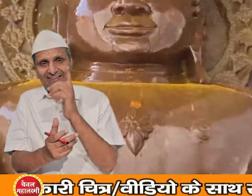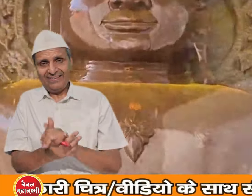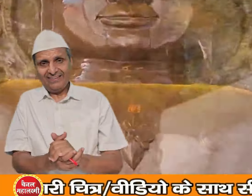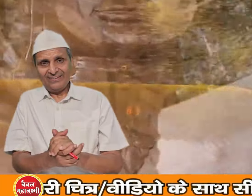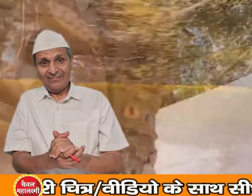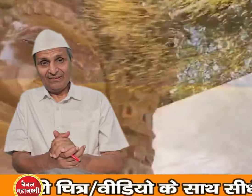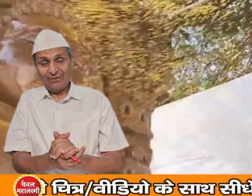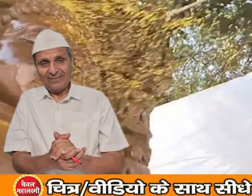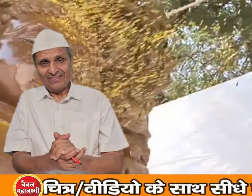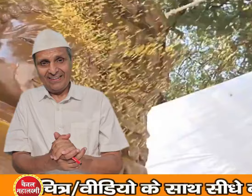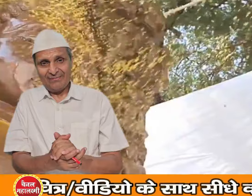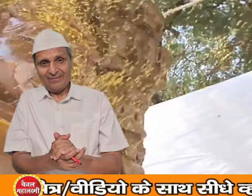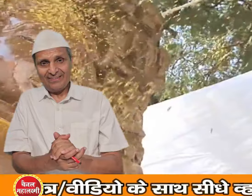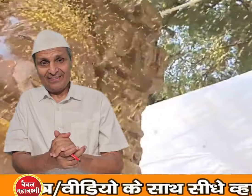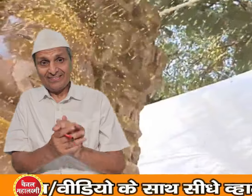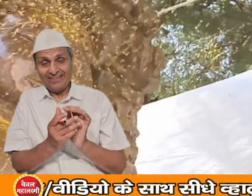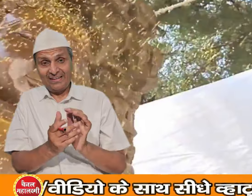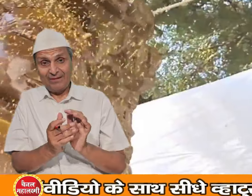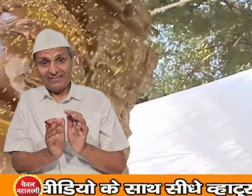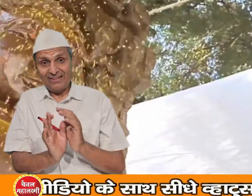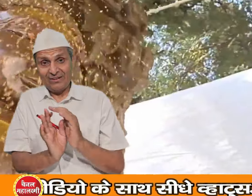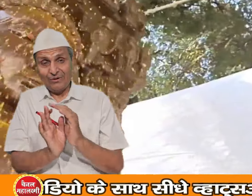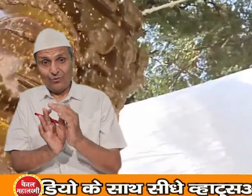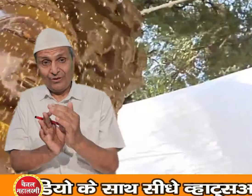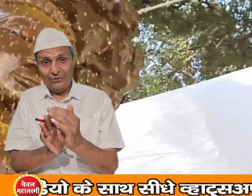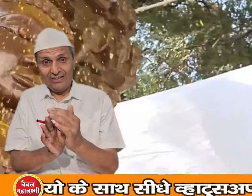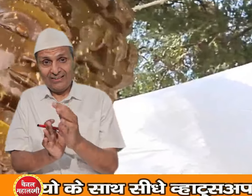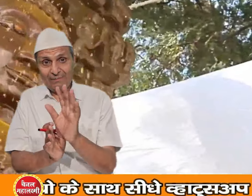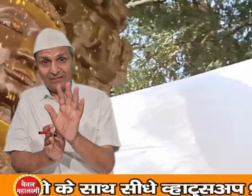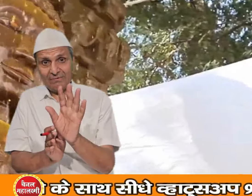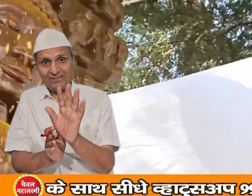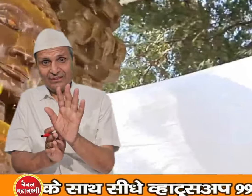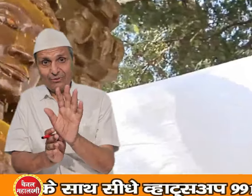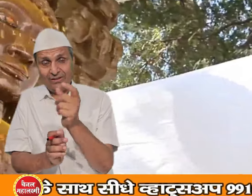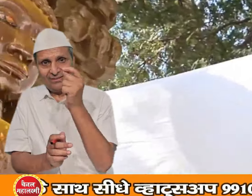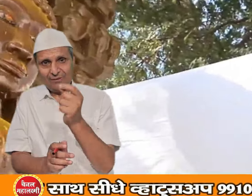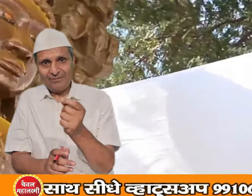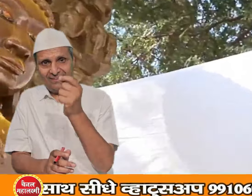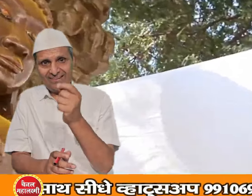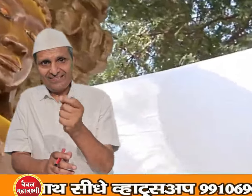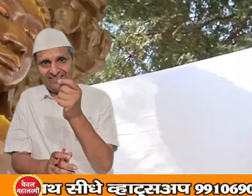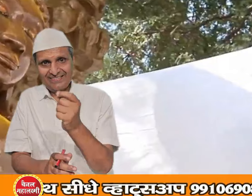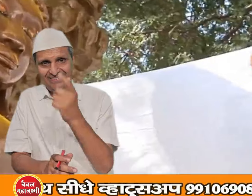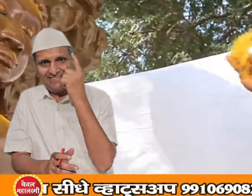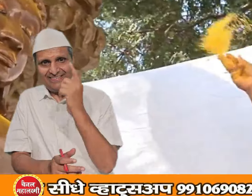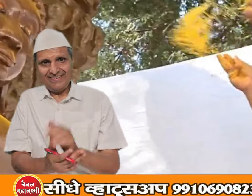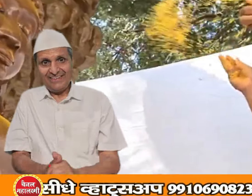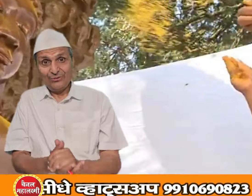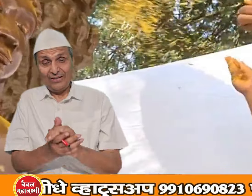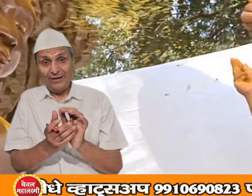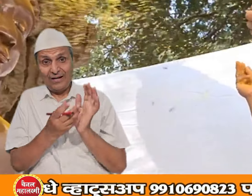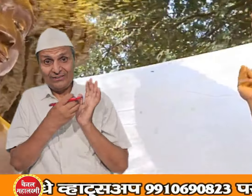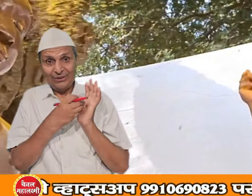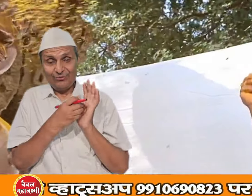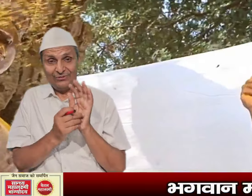सीधी रहेगी विश्वास करेंगे आप संकल्प ऐसा था लोगों ने यूं ही हाथ लगाया प्रतिमा सीधी हो गई तब से आज तक सीधी ही है